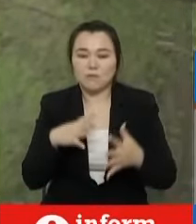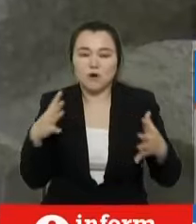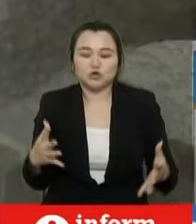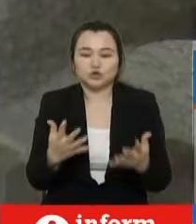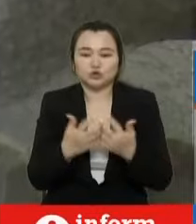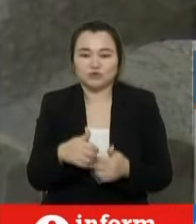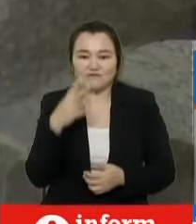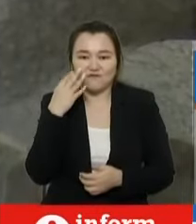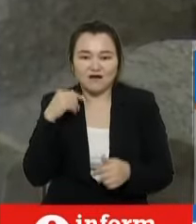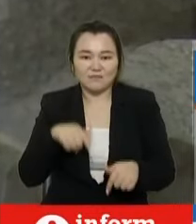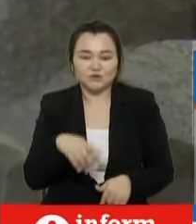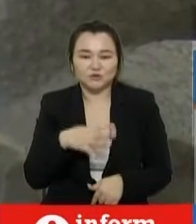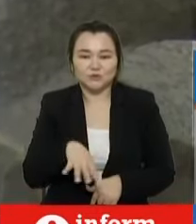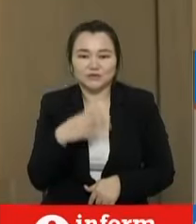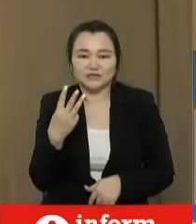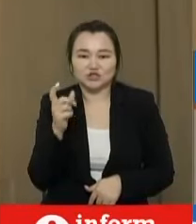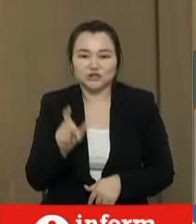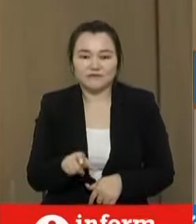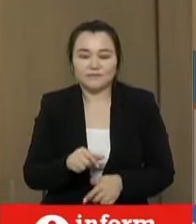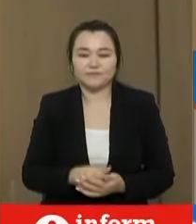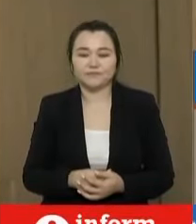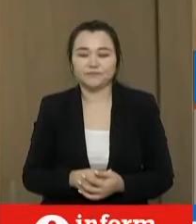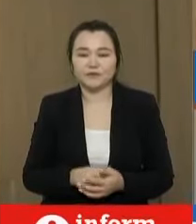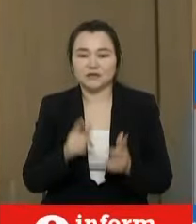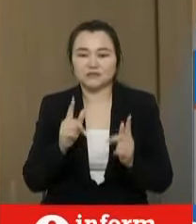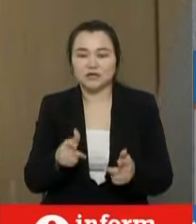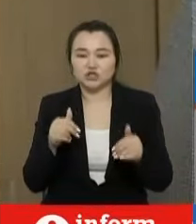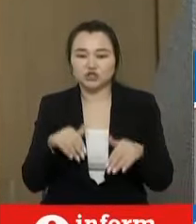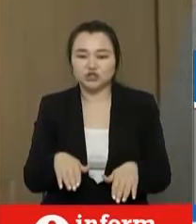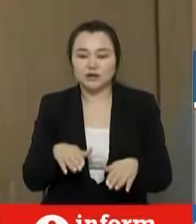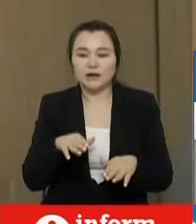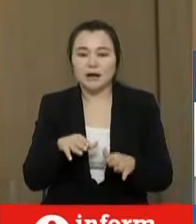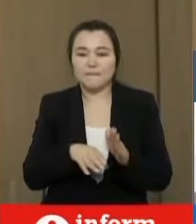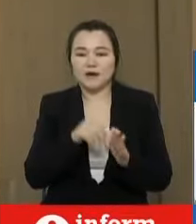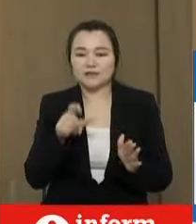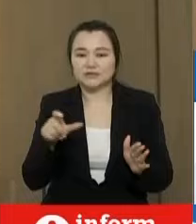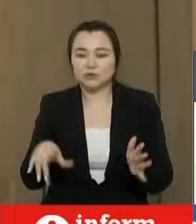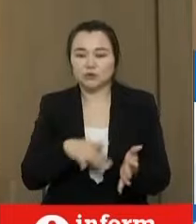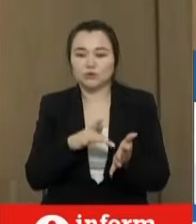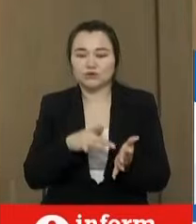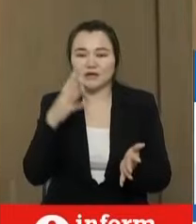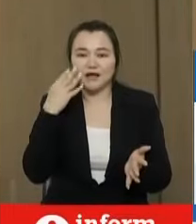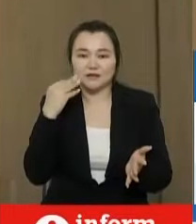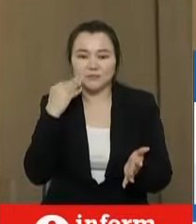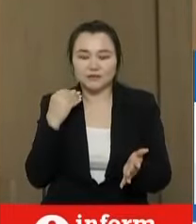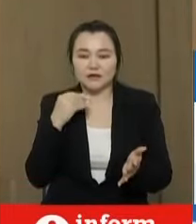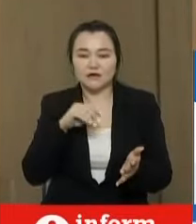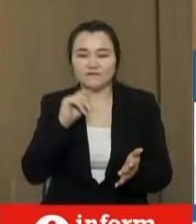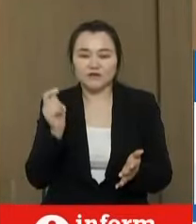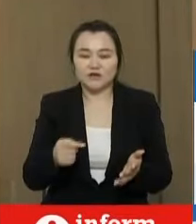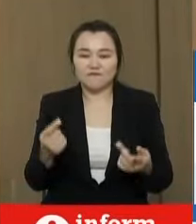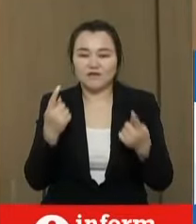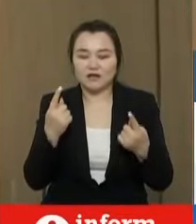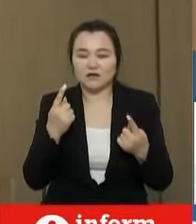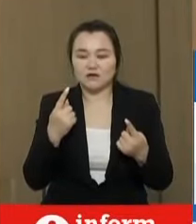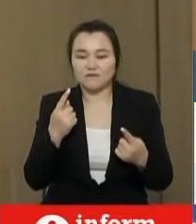в Алматы – 43 человека. Согласно решению маслихата города Алматы, ветеранам Великой